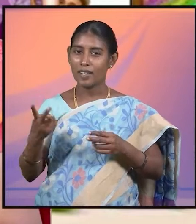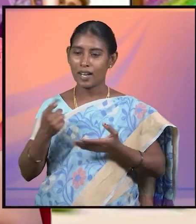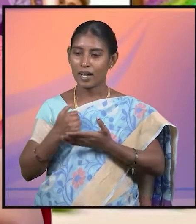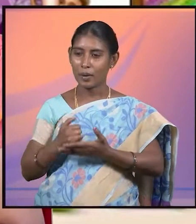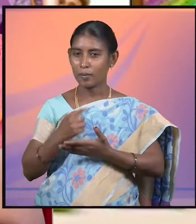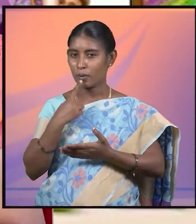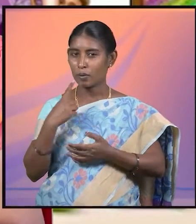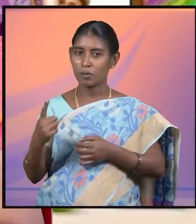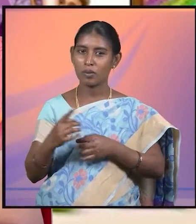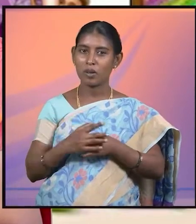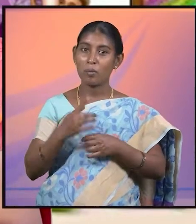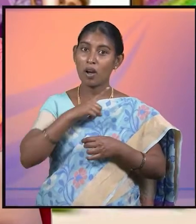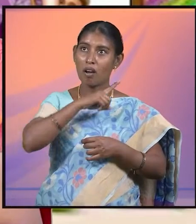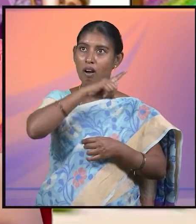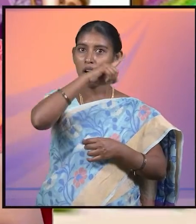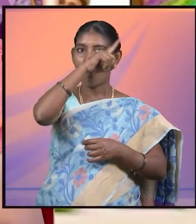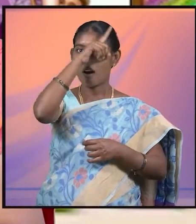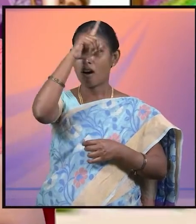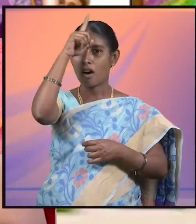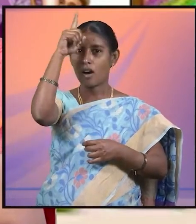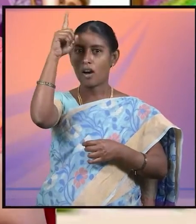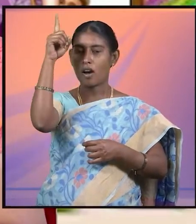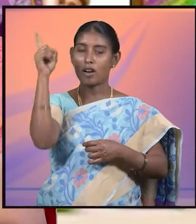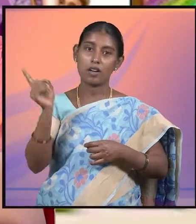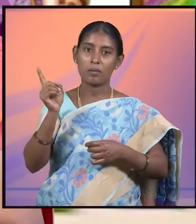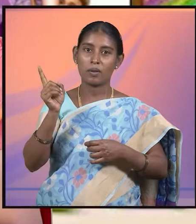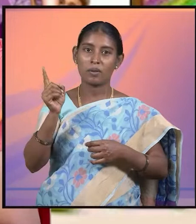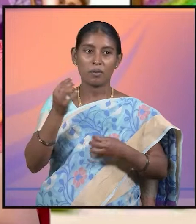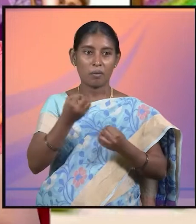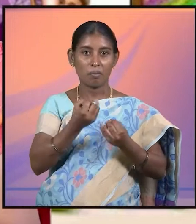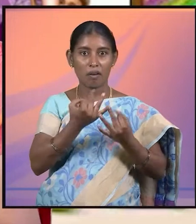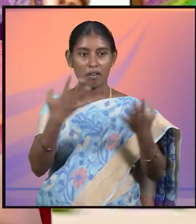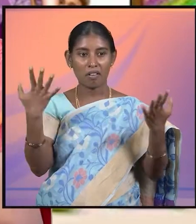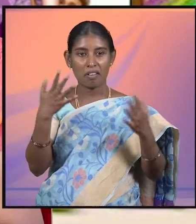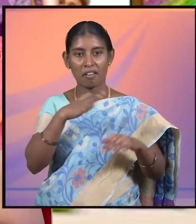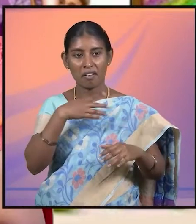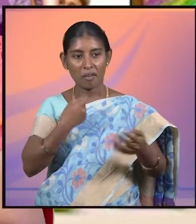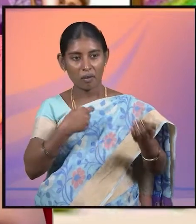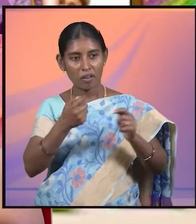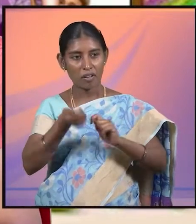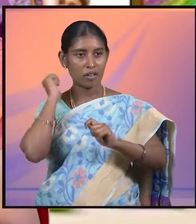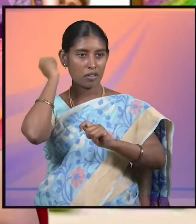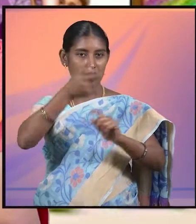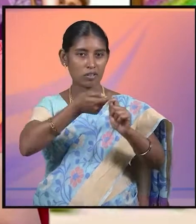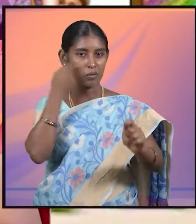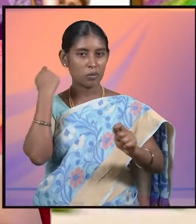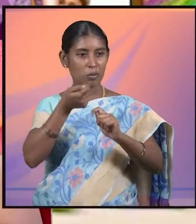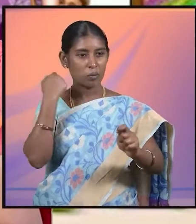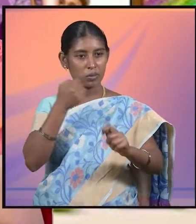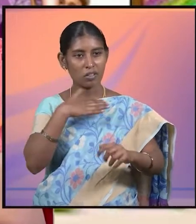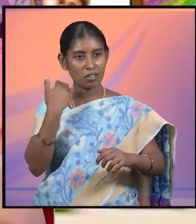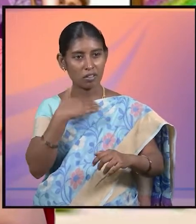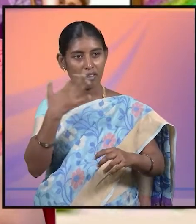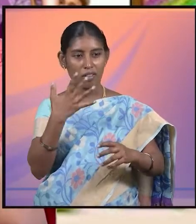கூறுகிறார். காலையிலிருந்து நாம் இவ்வளவு விலங்குகளை கொன்று குவிக்கிறோமே, நமக்கு மகிழ்ச்சியாகத்தான்